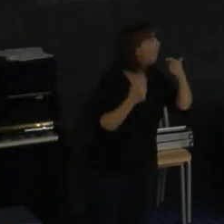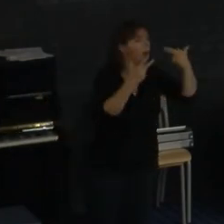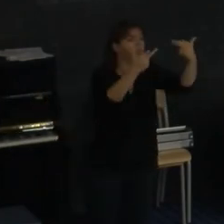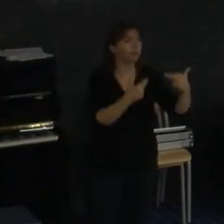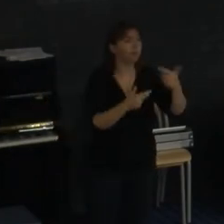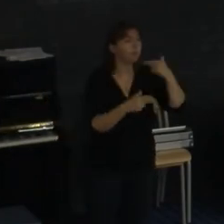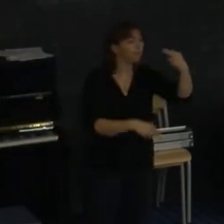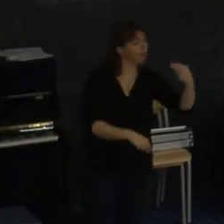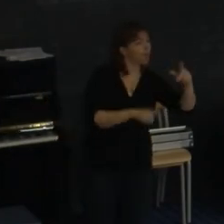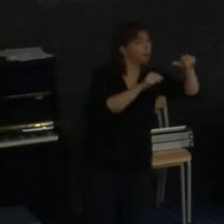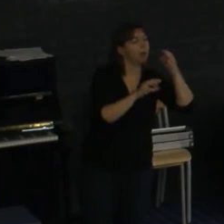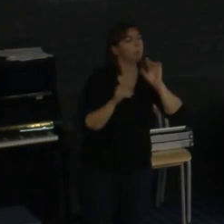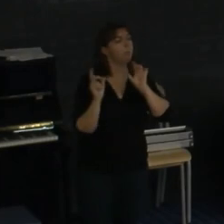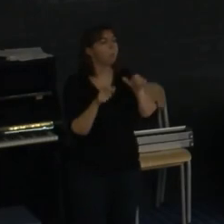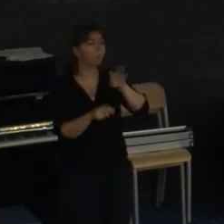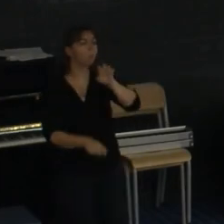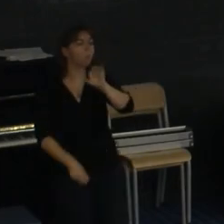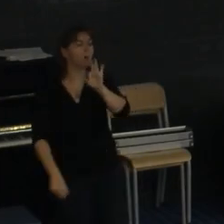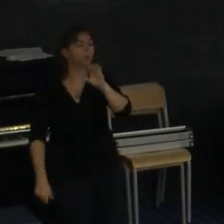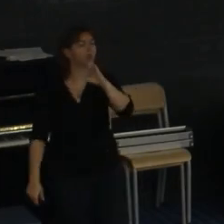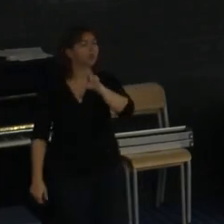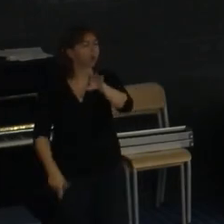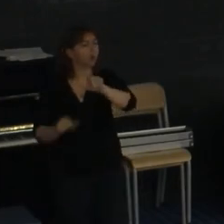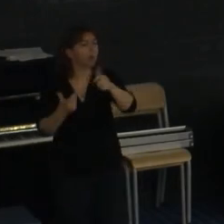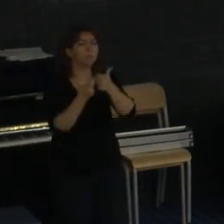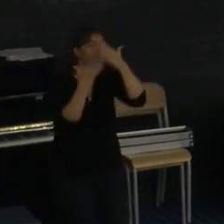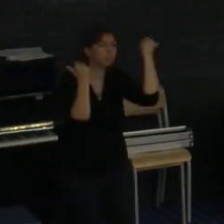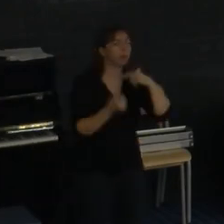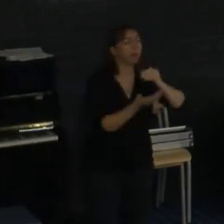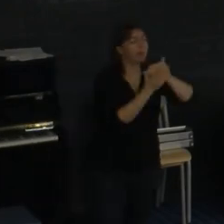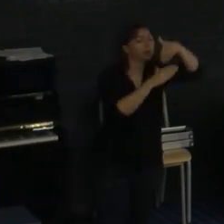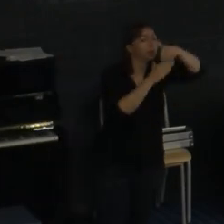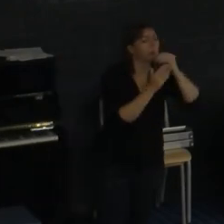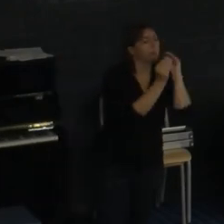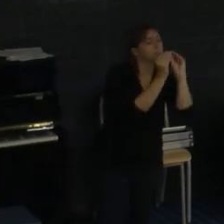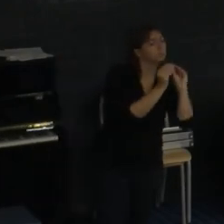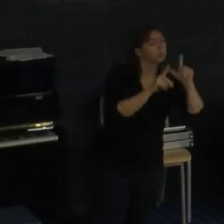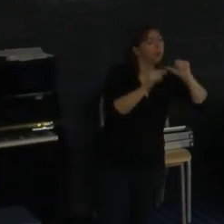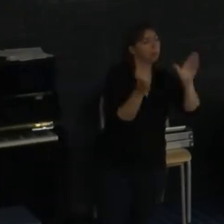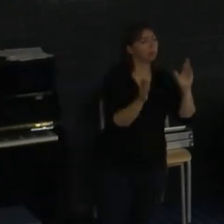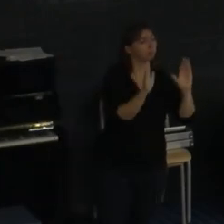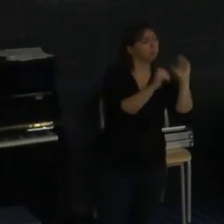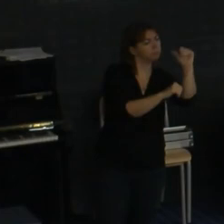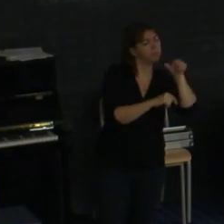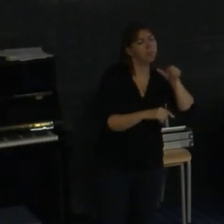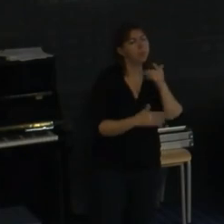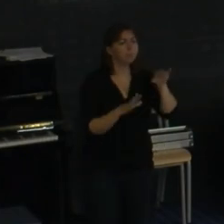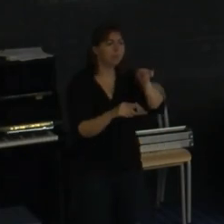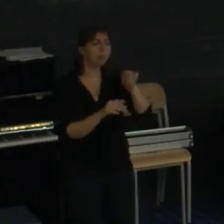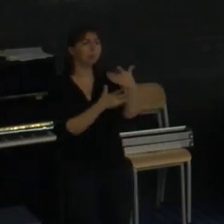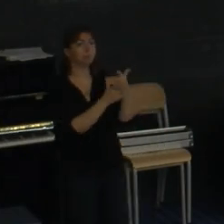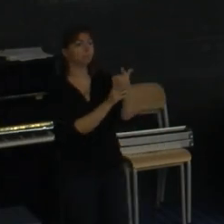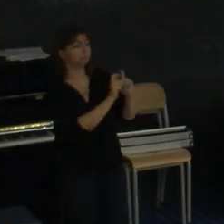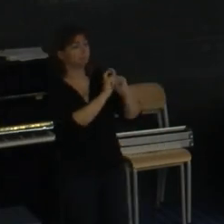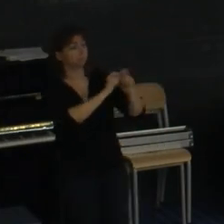watchers. Donc, par exemple, une des fonctionnalités, vous avez une classe, il y a des attributs dans cette classe. Et vous voulez savoir quand l'attribut de la classe a été modifié.